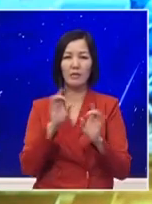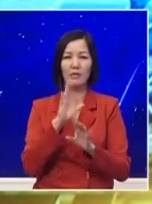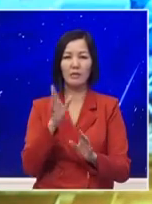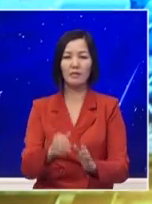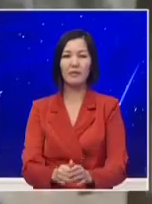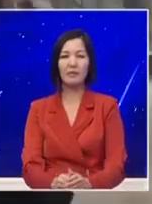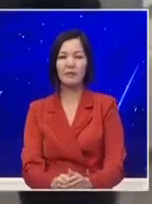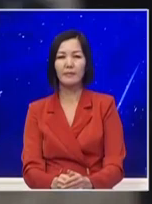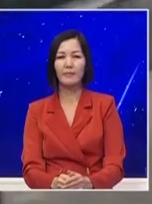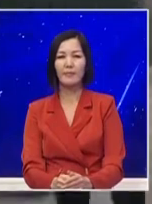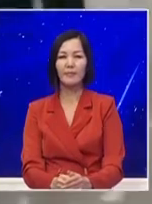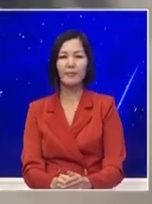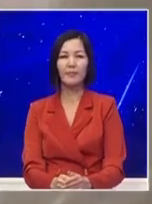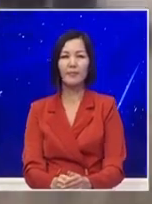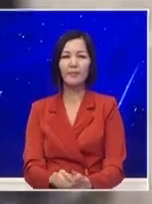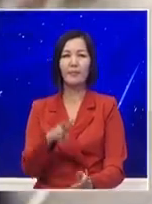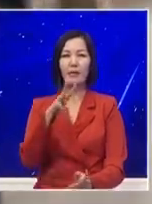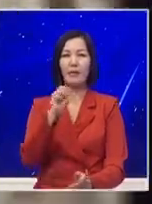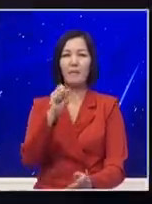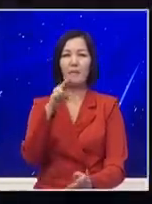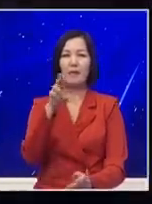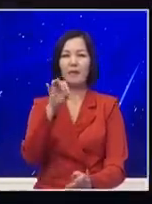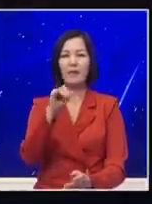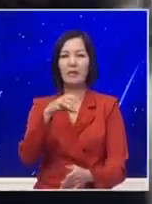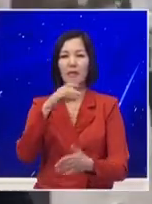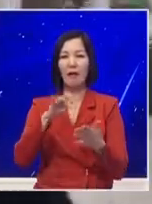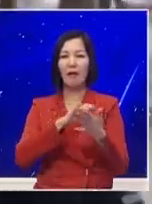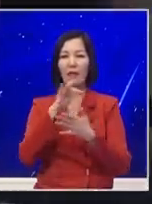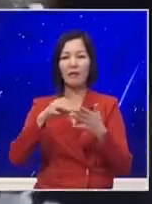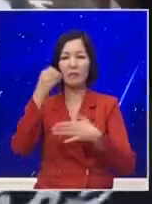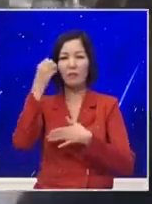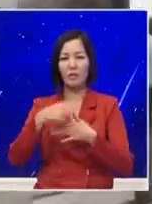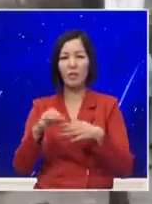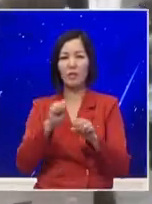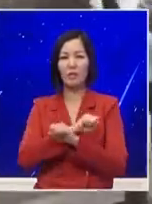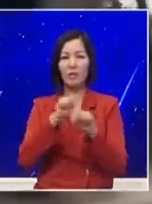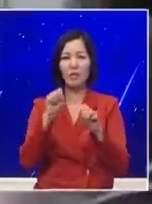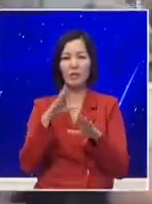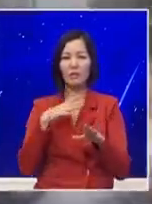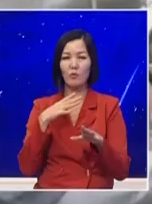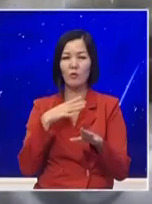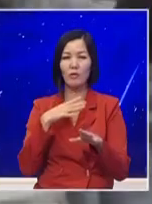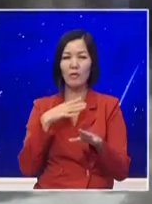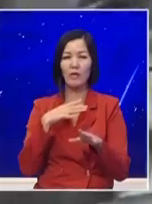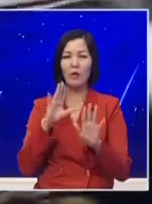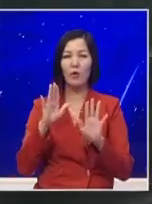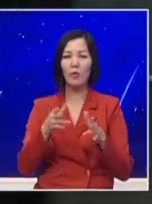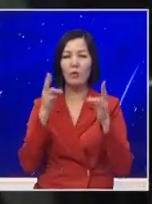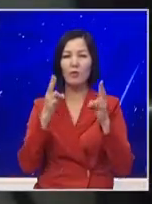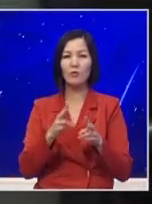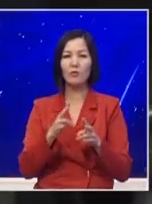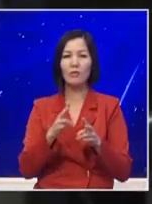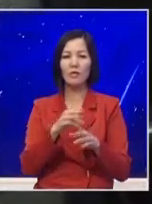жасайық. Мадрид қаласының орталығында жарылыс болды. Жергілікті ақпарат құралдарының хабарлауынша оқыс оқиға